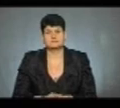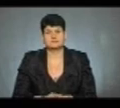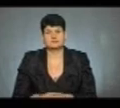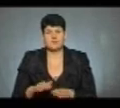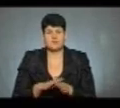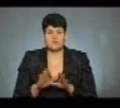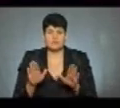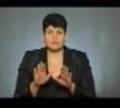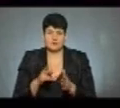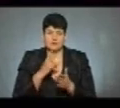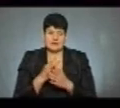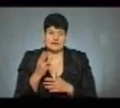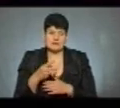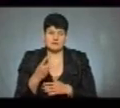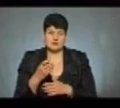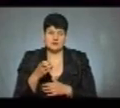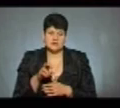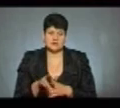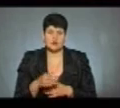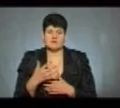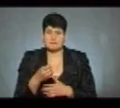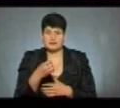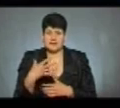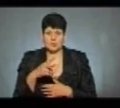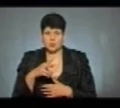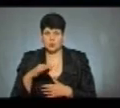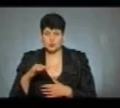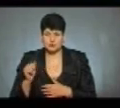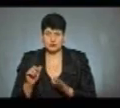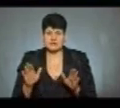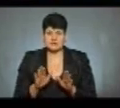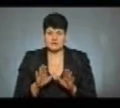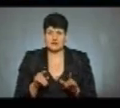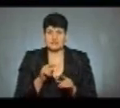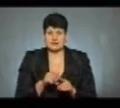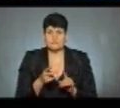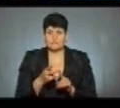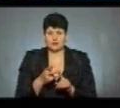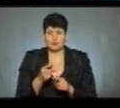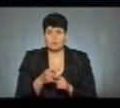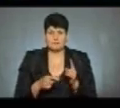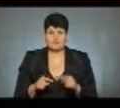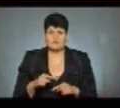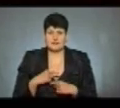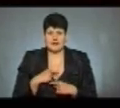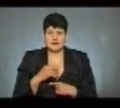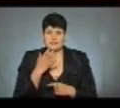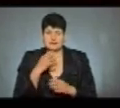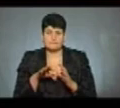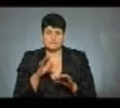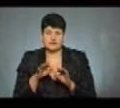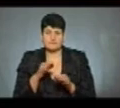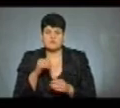Цю пісню презентують 31 січня. Вже 15 лютого хлопці заспівають її у другому півфіналі нацвідбору. Виступатиме